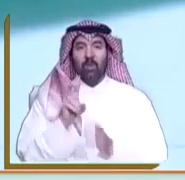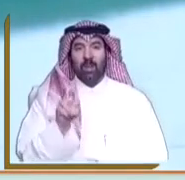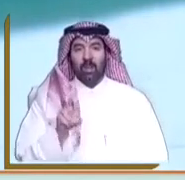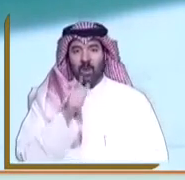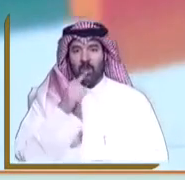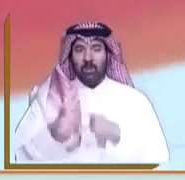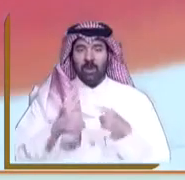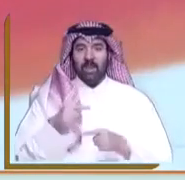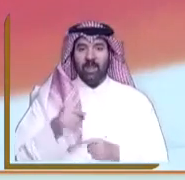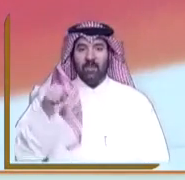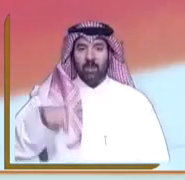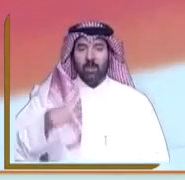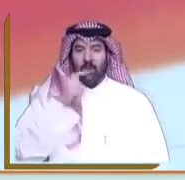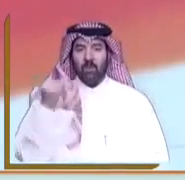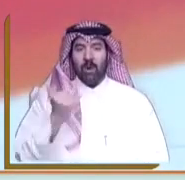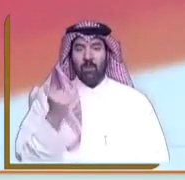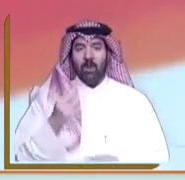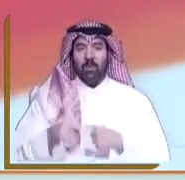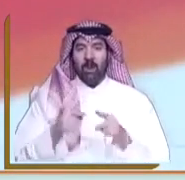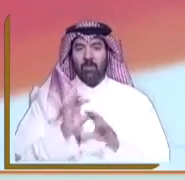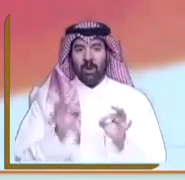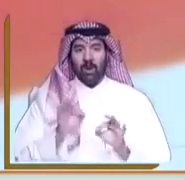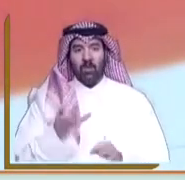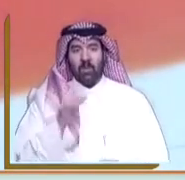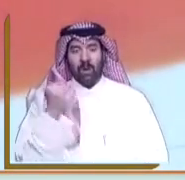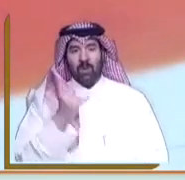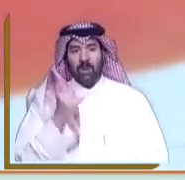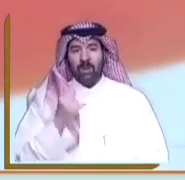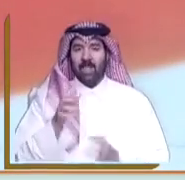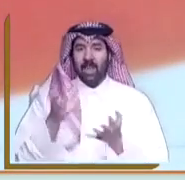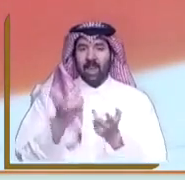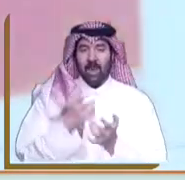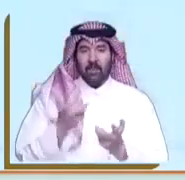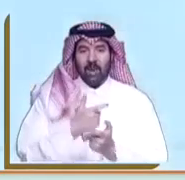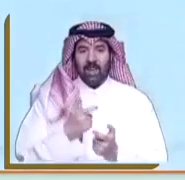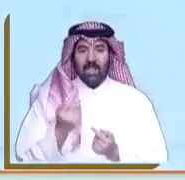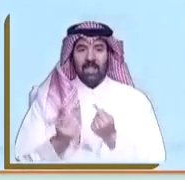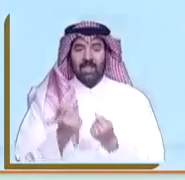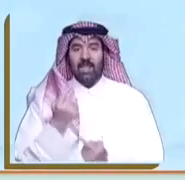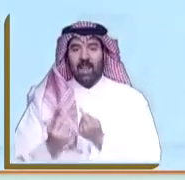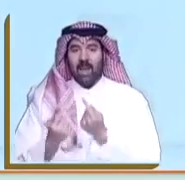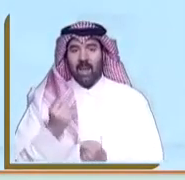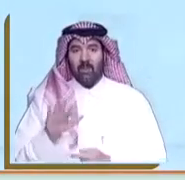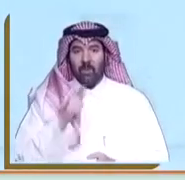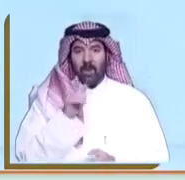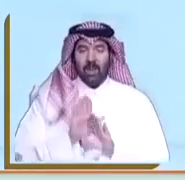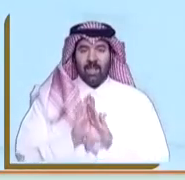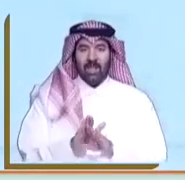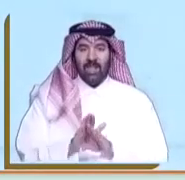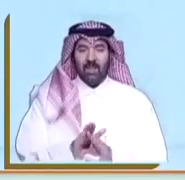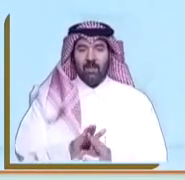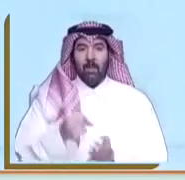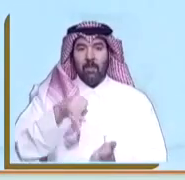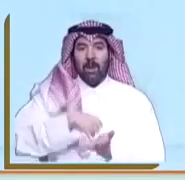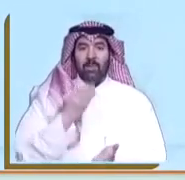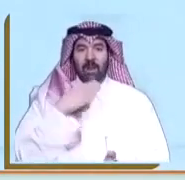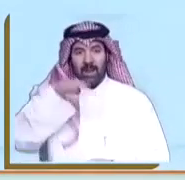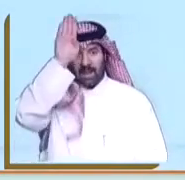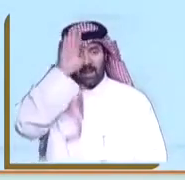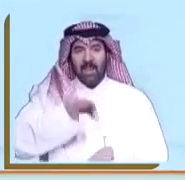في دورتها الحالية على تجربتها في رقمنة القطاع الزراعي، في الوقت الذي يمد مركز الملك سلمان للإغاثة والأعمال